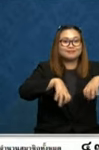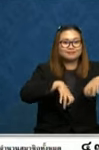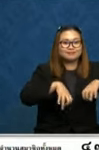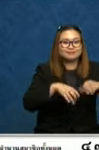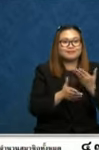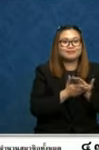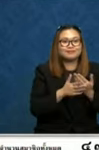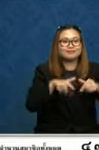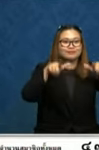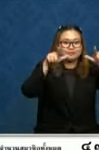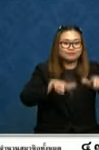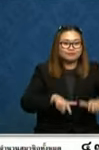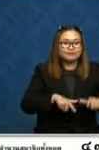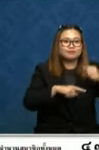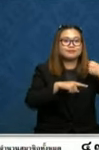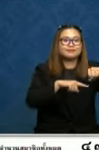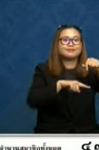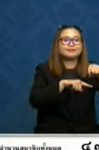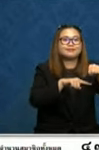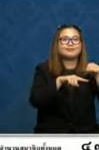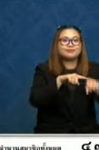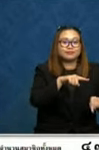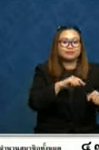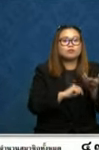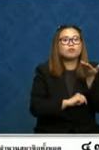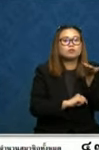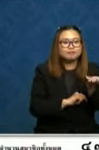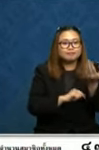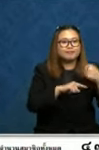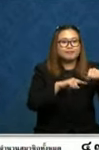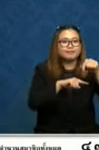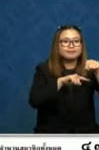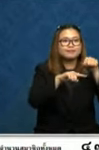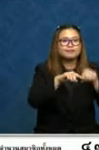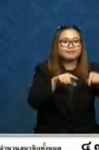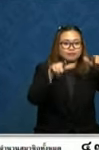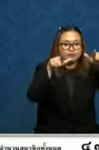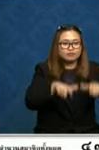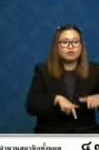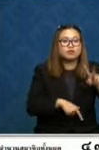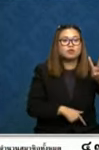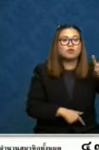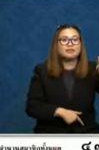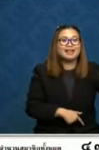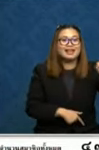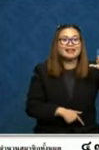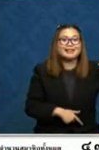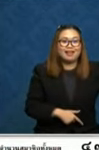งบกองทัพก็คือ 10% นะคะที่ฉันจะขอปรับลด 10% ก็คือจาก 200,000 ล้านเนี่ยเหลือ